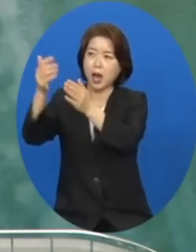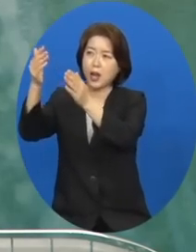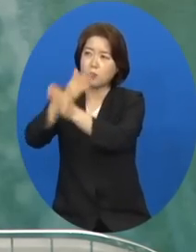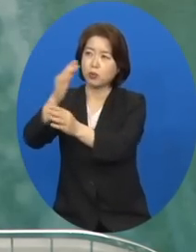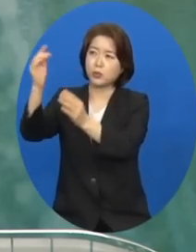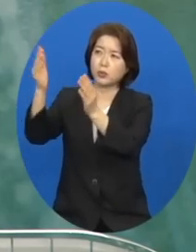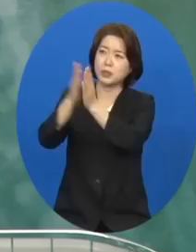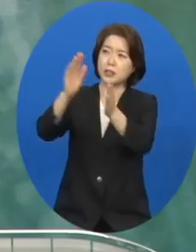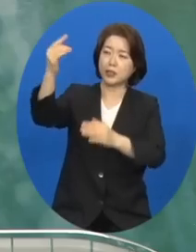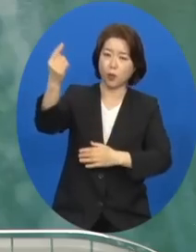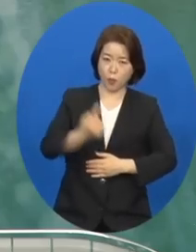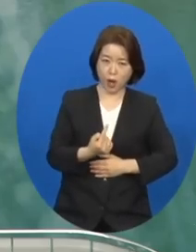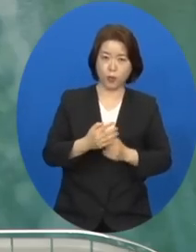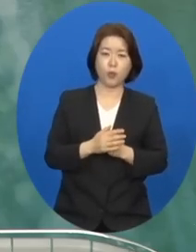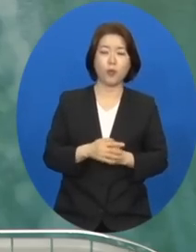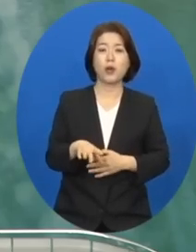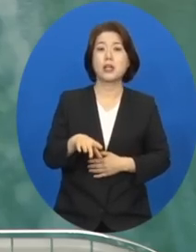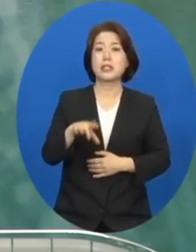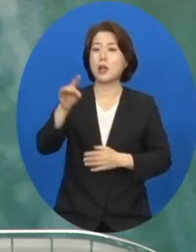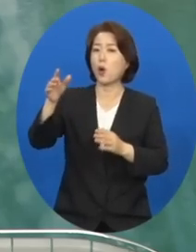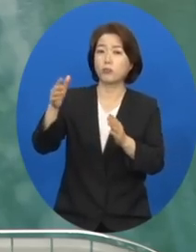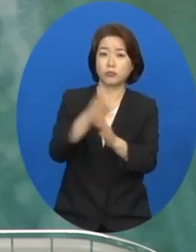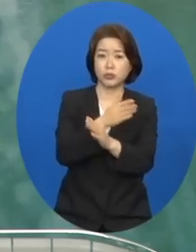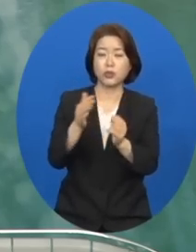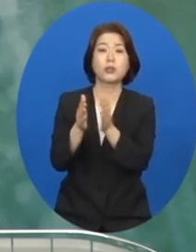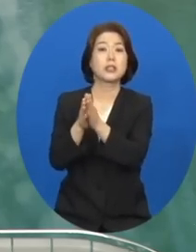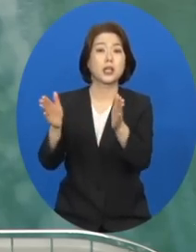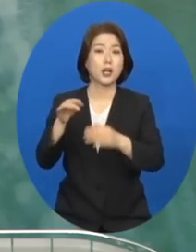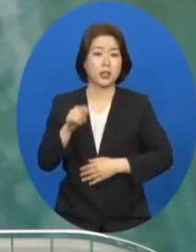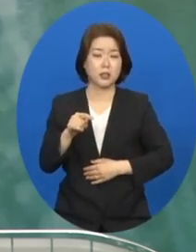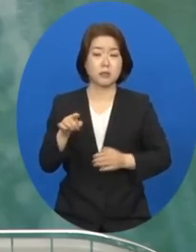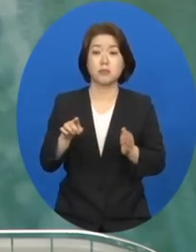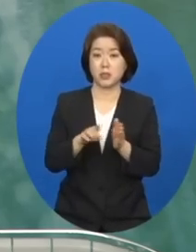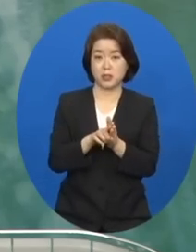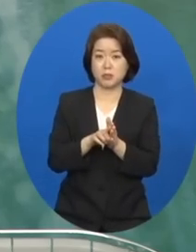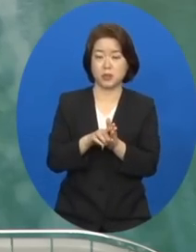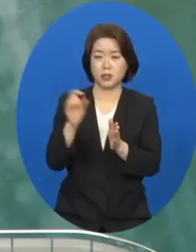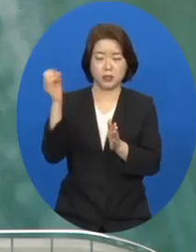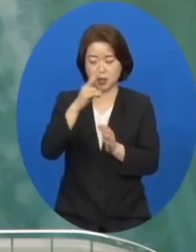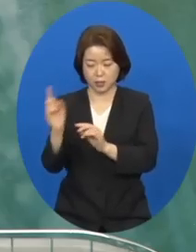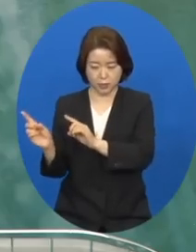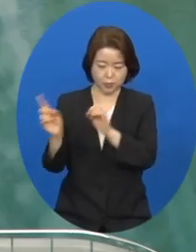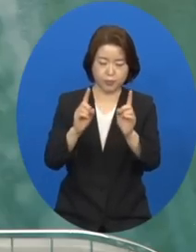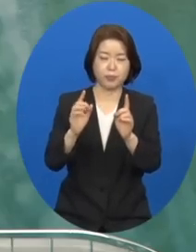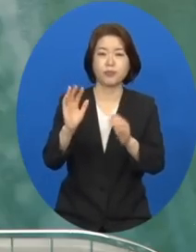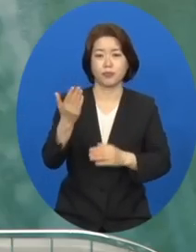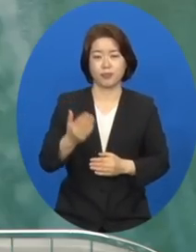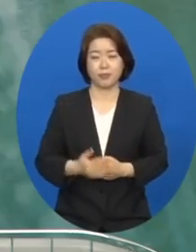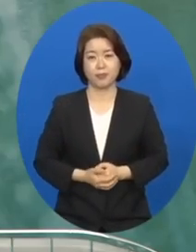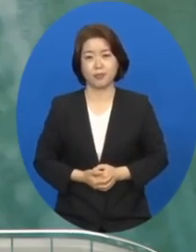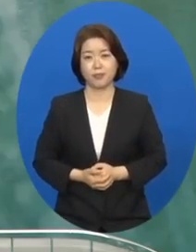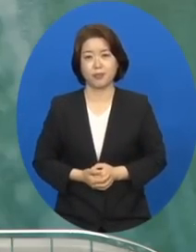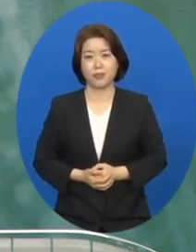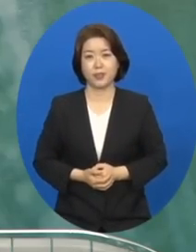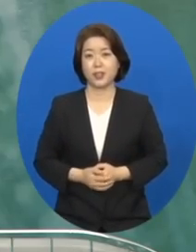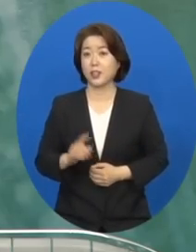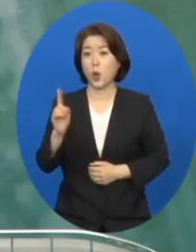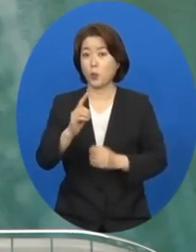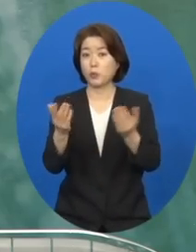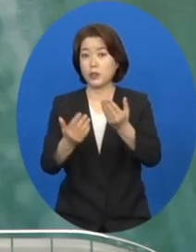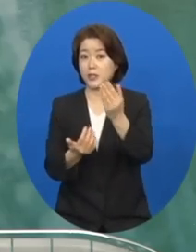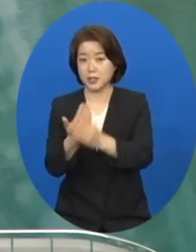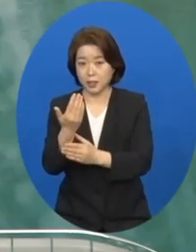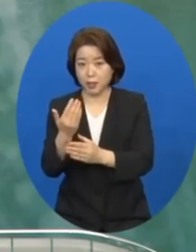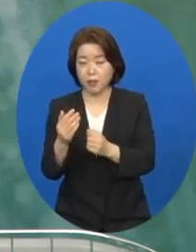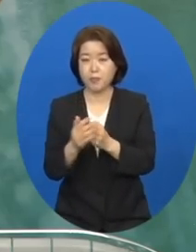시작되었다 이 처음 부터 시작되었다는 그 믿음이 회복이 되는 것입니다 그래서 이제 어떤 일이 벌어졌네요